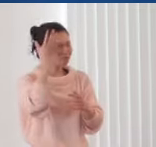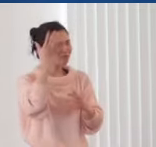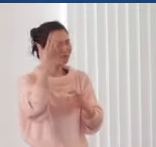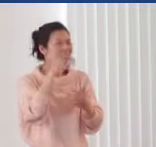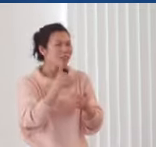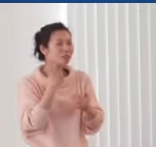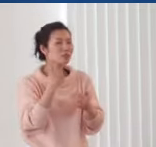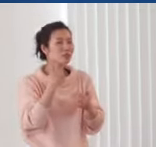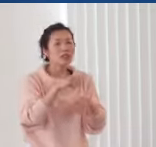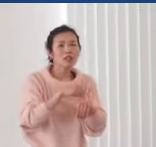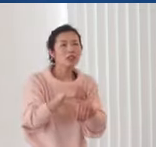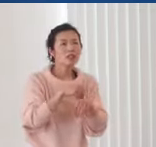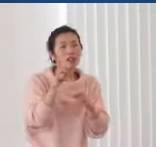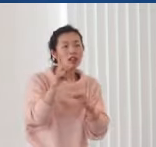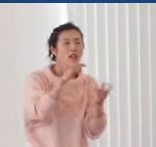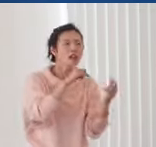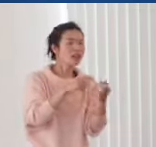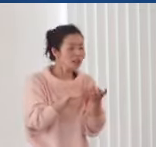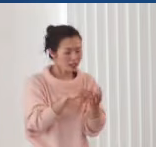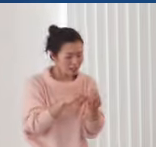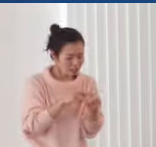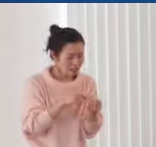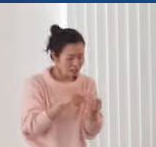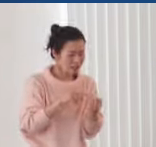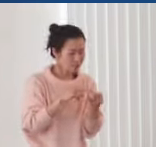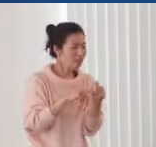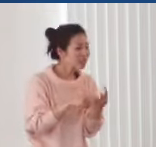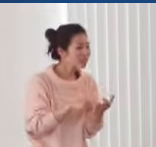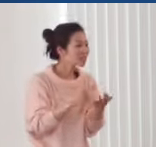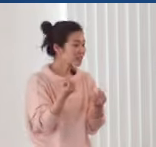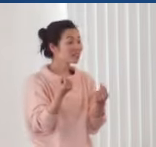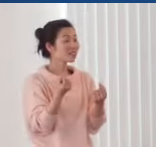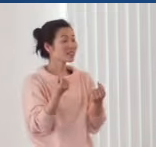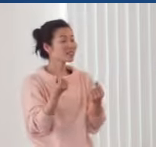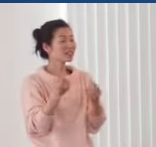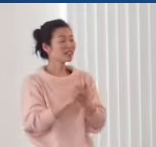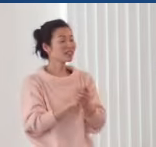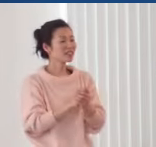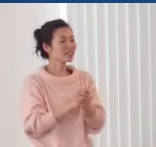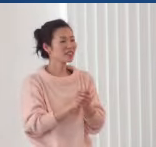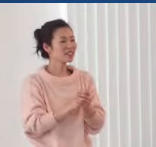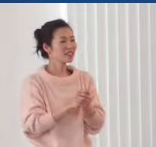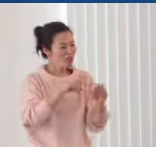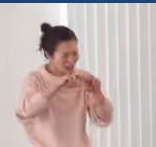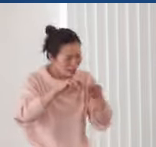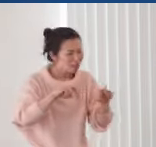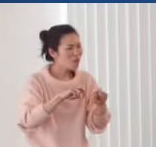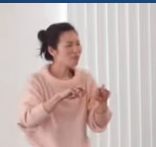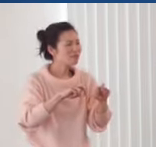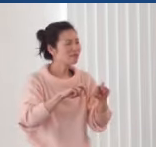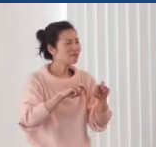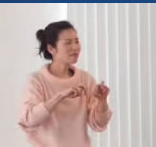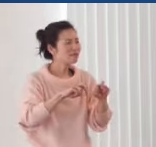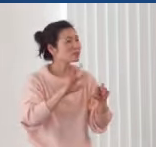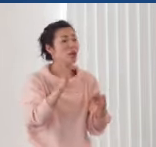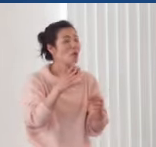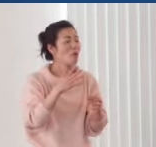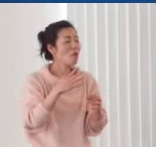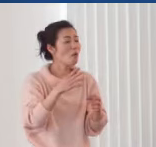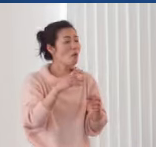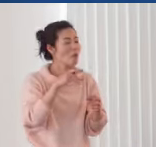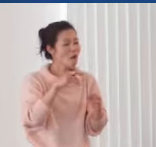時間を超えて、このいろんなことを探ろうとする、知ろうとするというそ